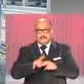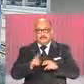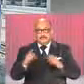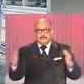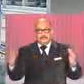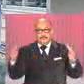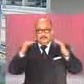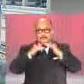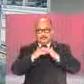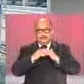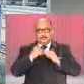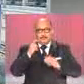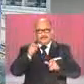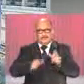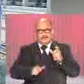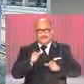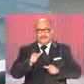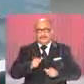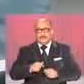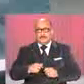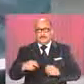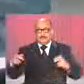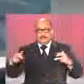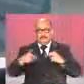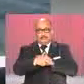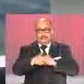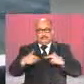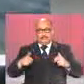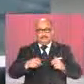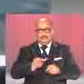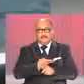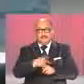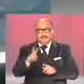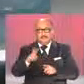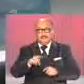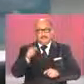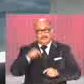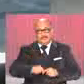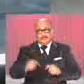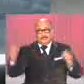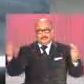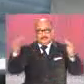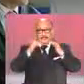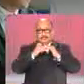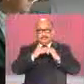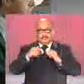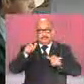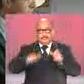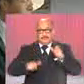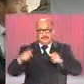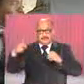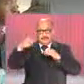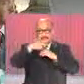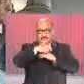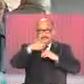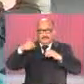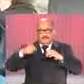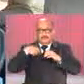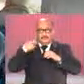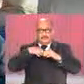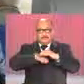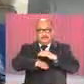دينار. مولود جديد ينضاف إلى أسطول يحتاج المحافظة عليه واقتناء التذاكر تفاديا